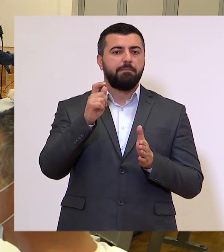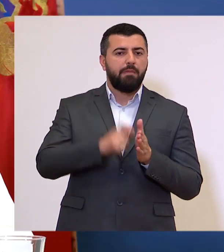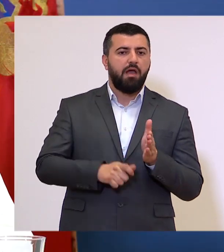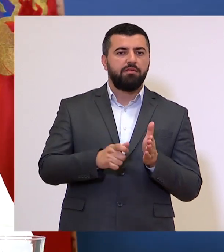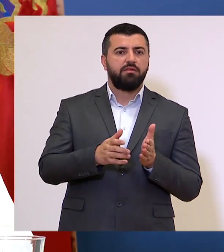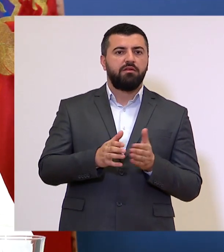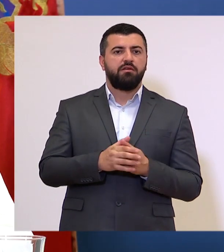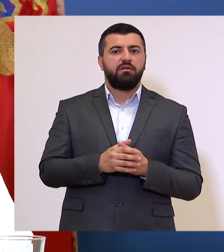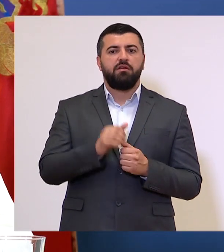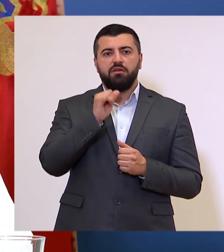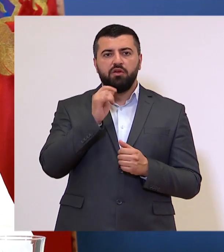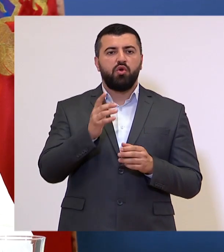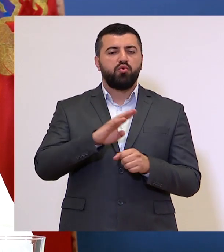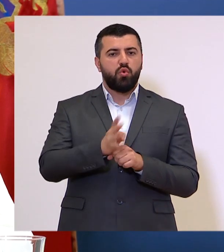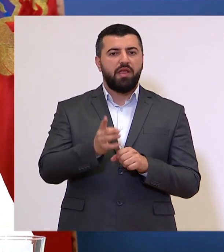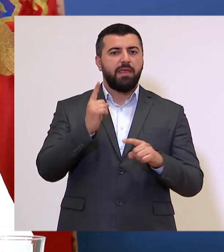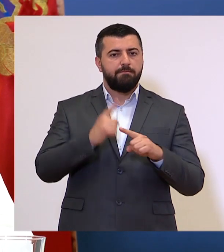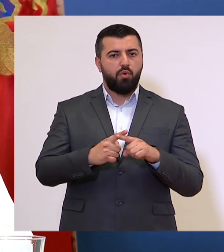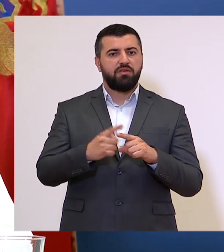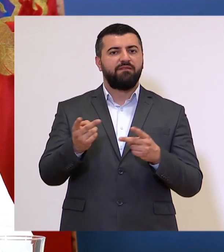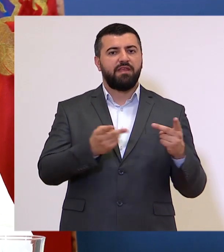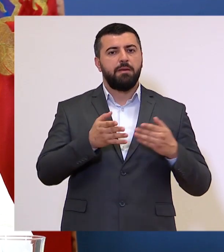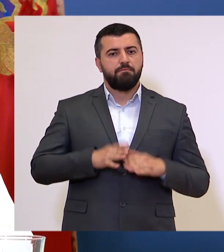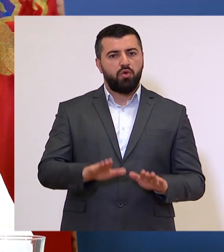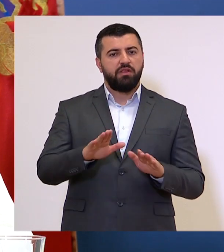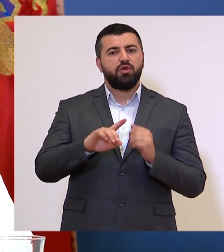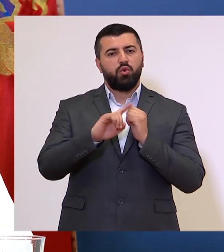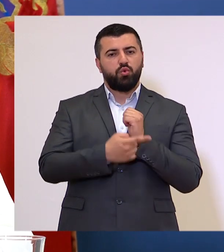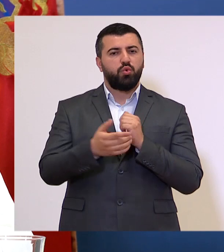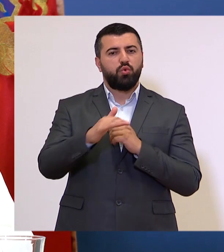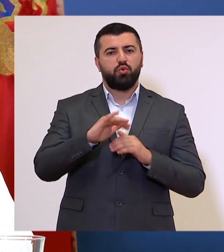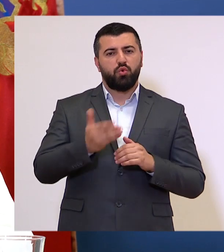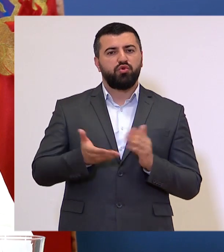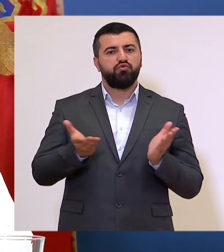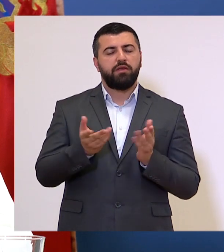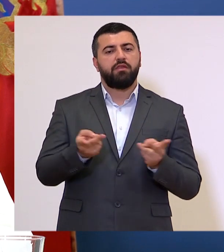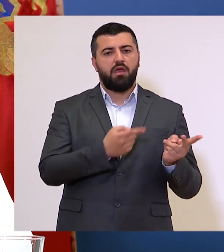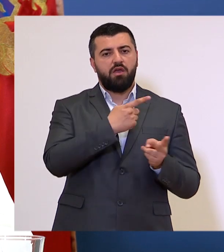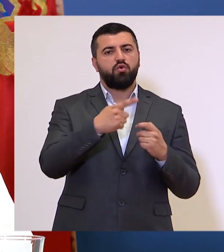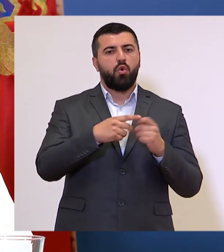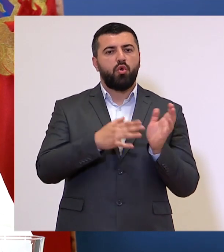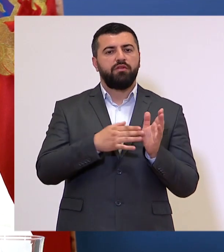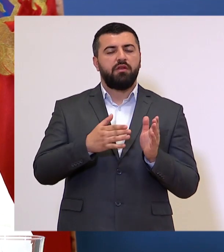između ostalog i porodilište za korona pozitivne trudnice,